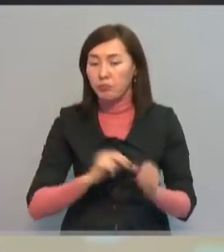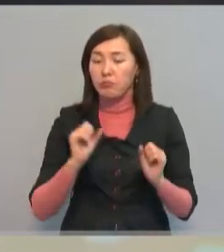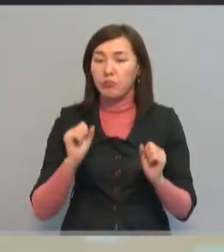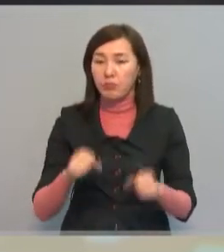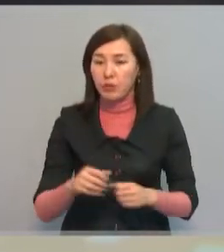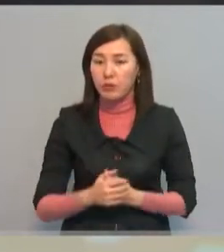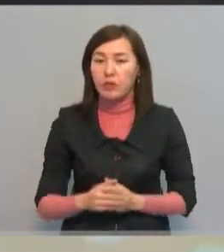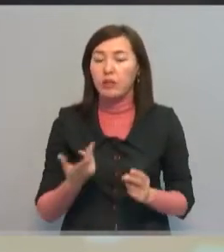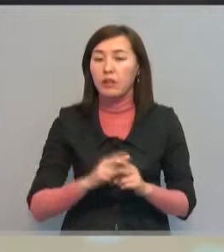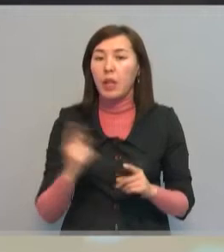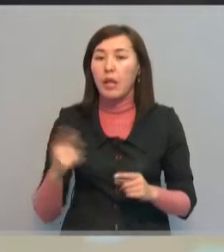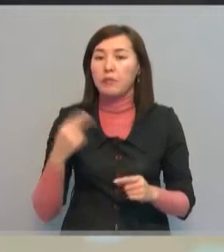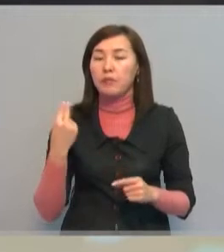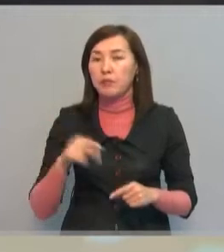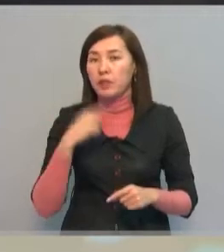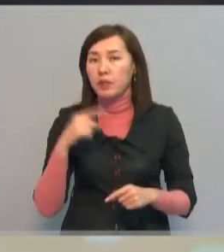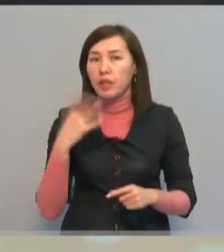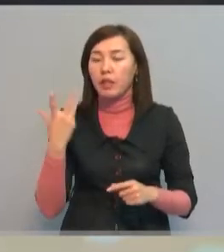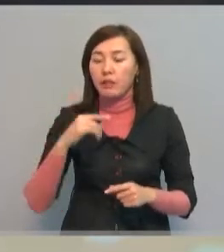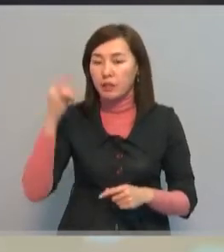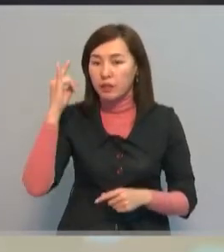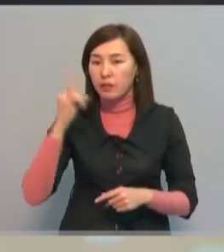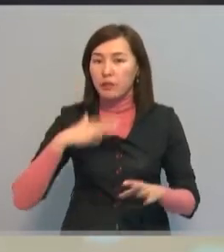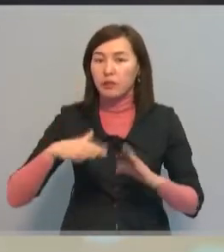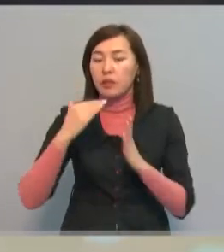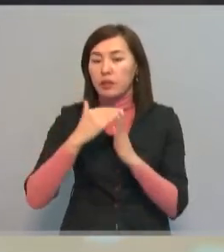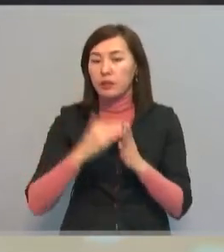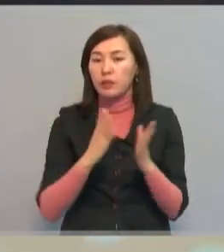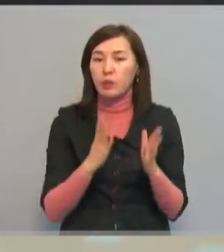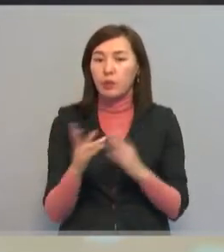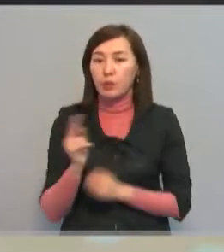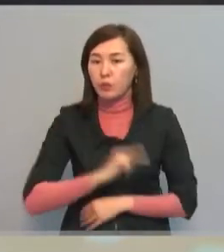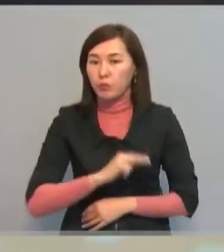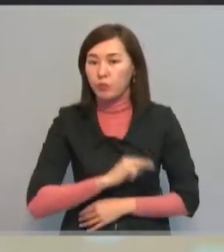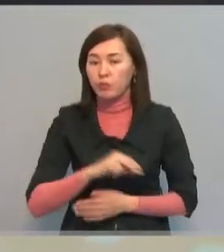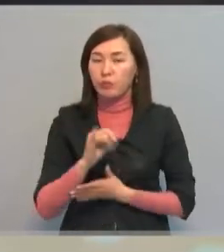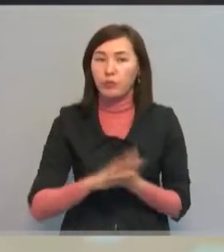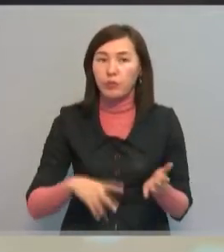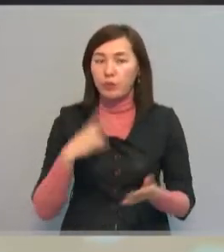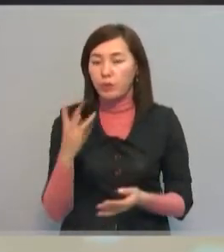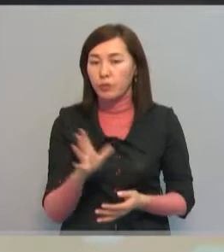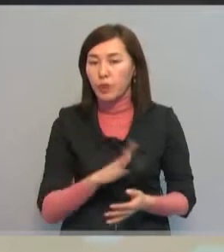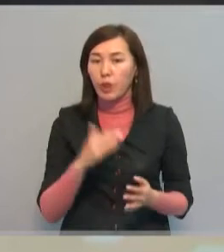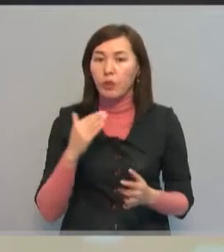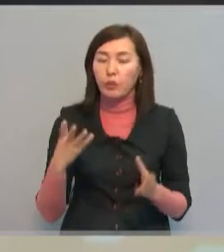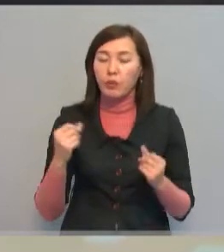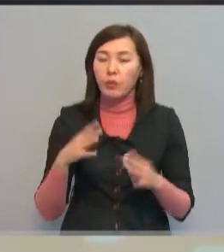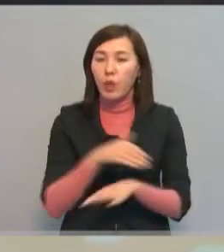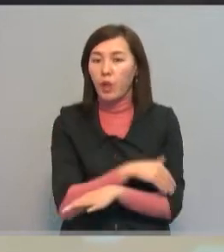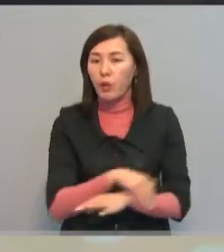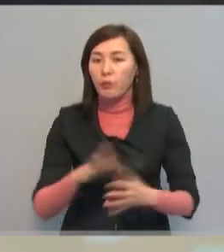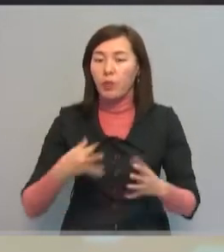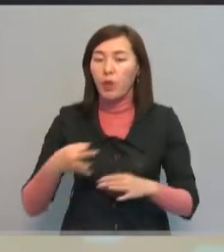жүйесіне көшті. Бұл тұңғыш президент айтқан цифрлы Қазақстан бағдарламасының жүйелі жүзеге асып келе жатқанын көрсетеді. Оған қоса көшелер